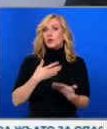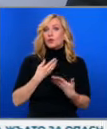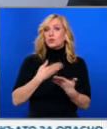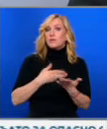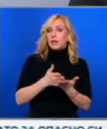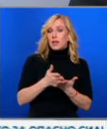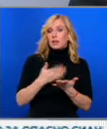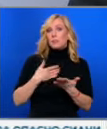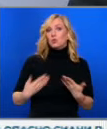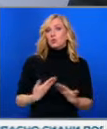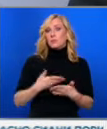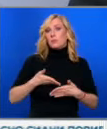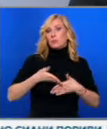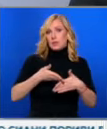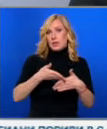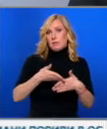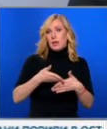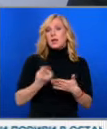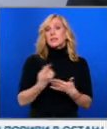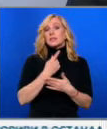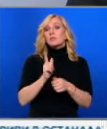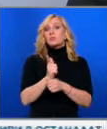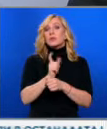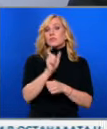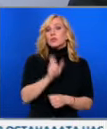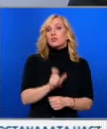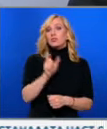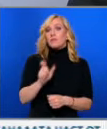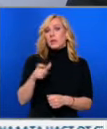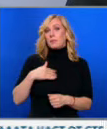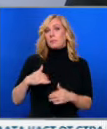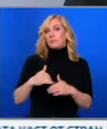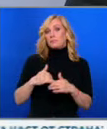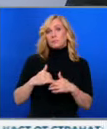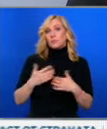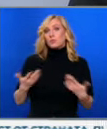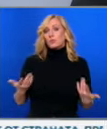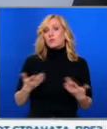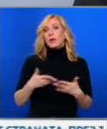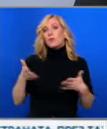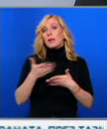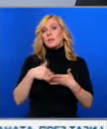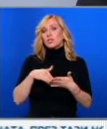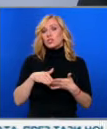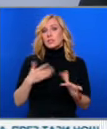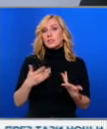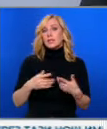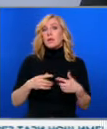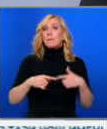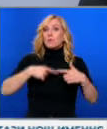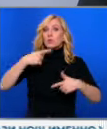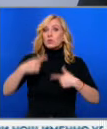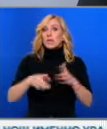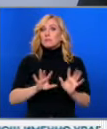вариант, има необходимата подкрепа. Само 17 човека са необходими. Това е по-голямата част. Процесът, както казваме, почти